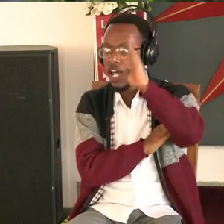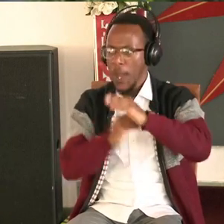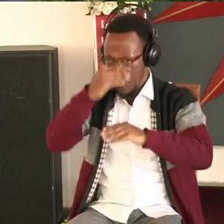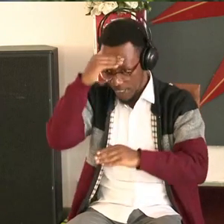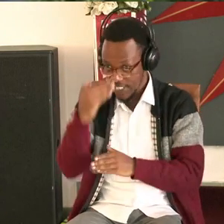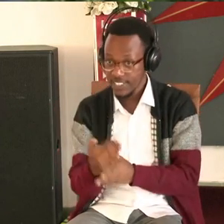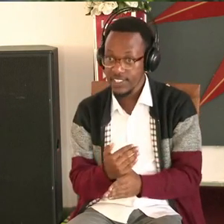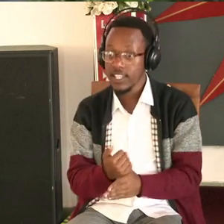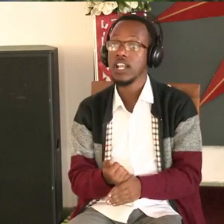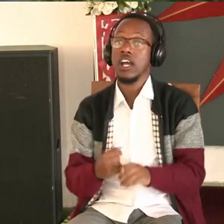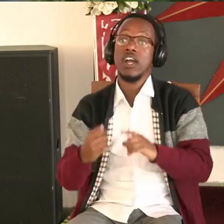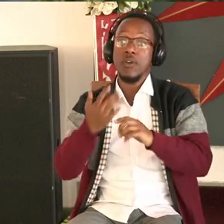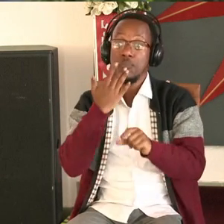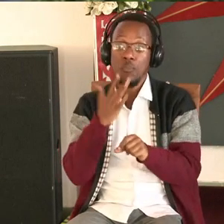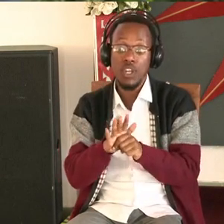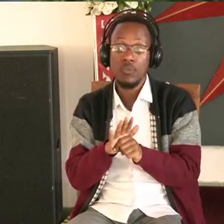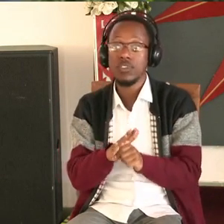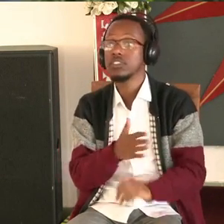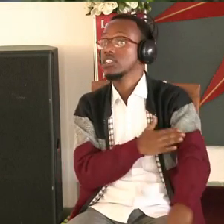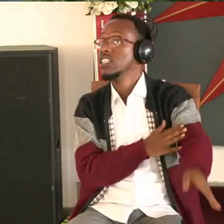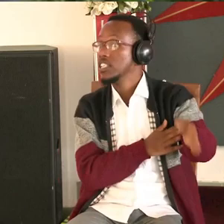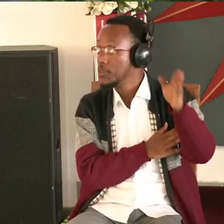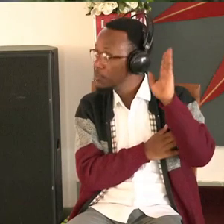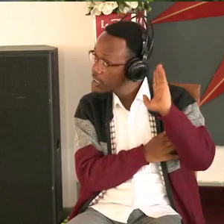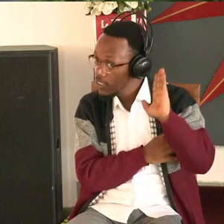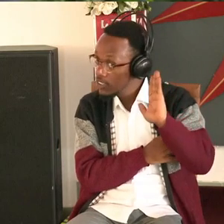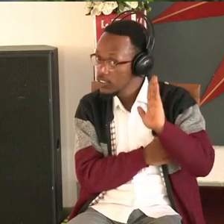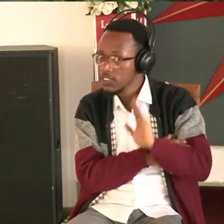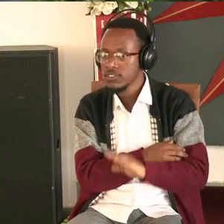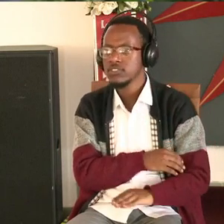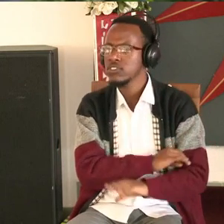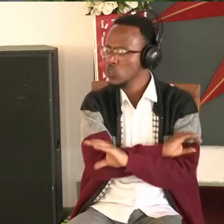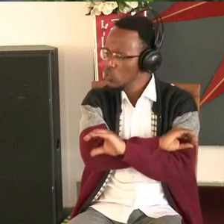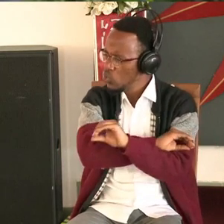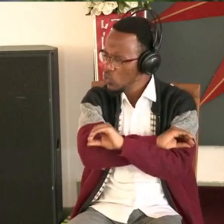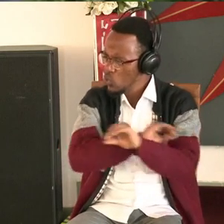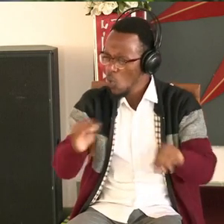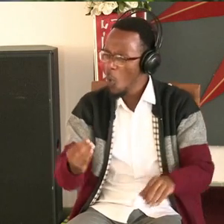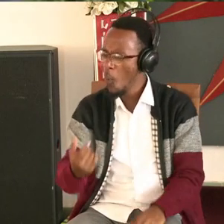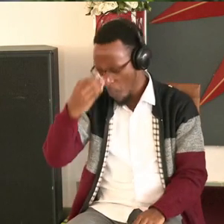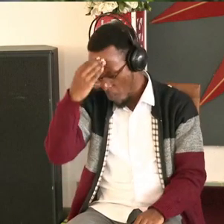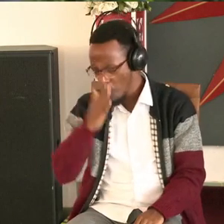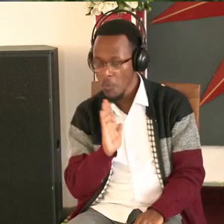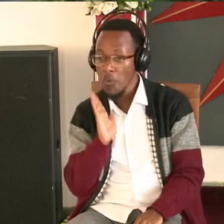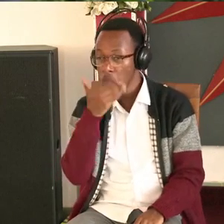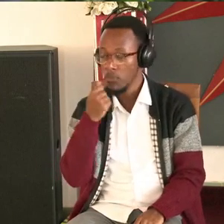bakizera amasezerano y'Imana. Nta n'umwe rwose ushobora gukorwa n'isoni